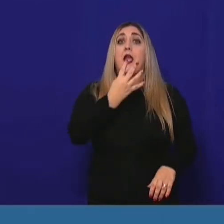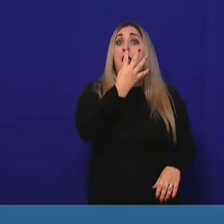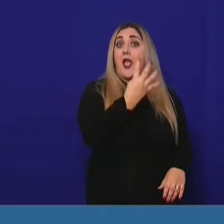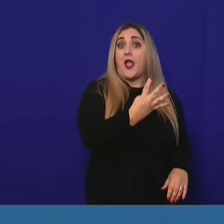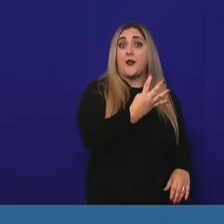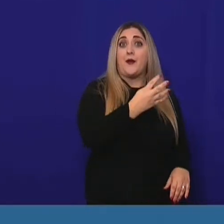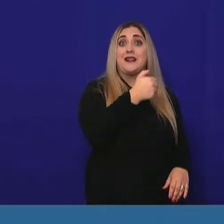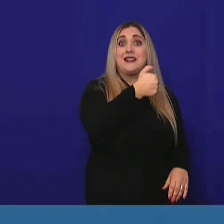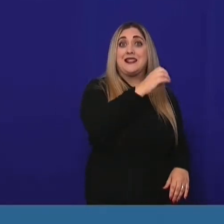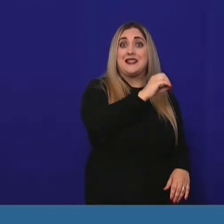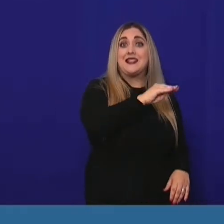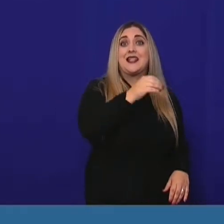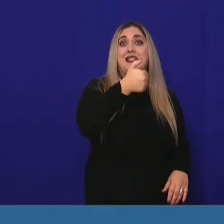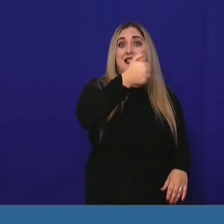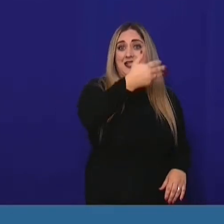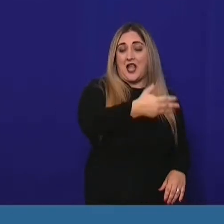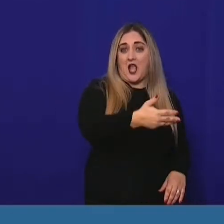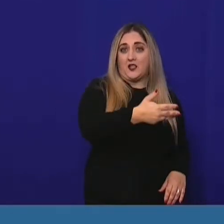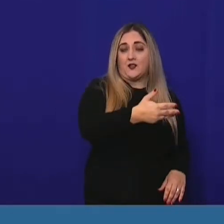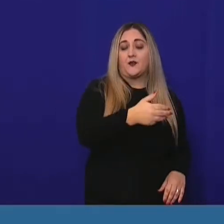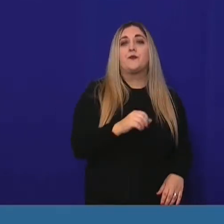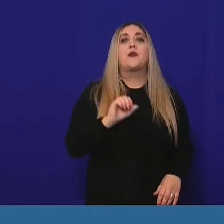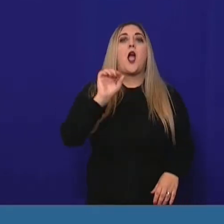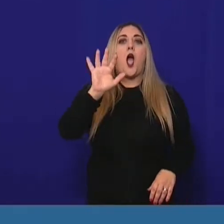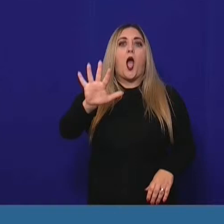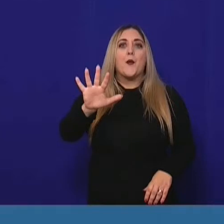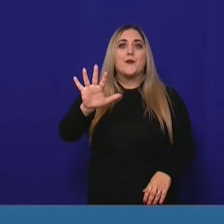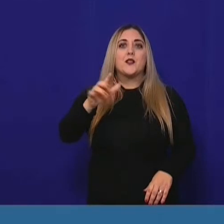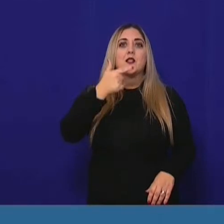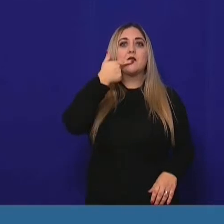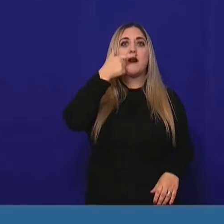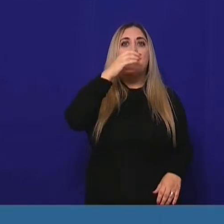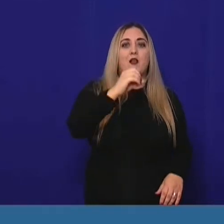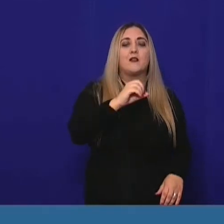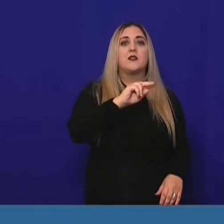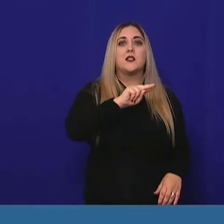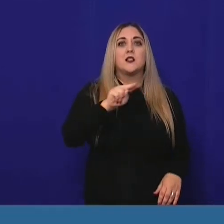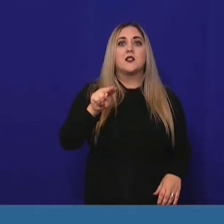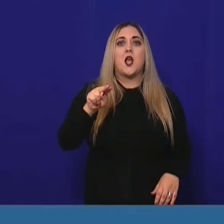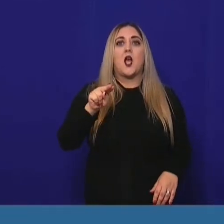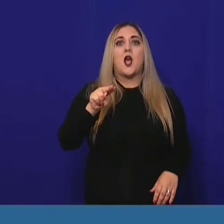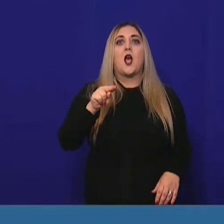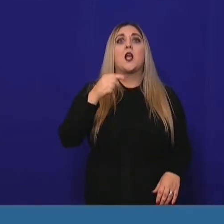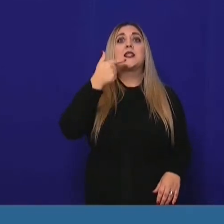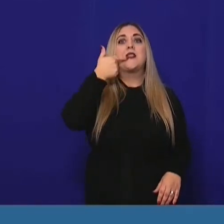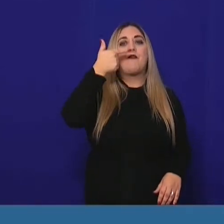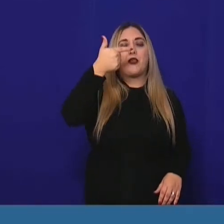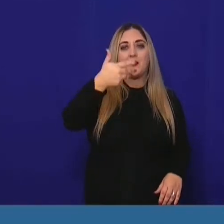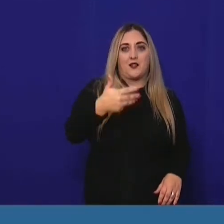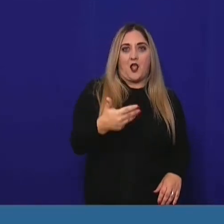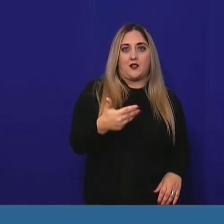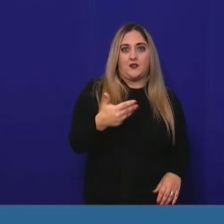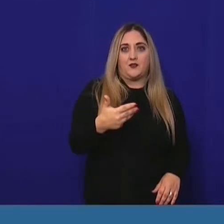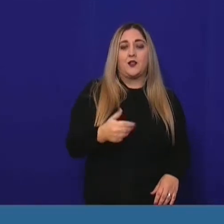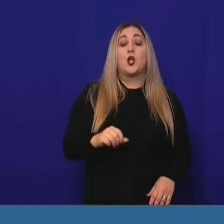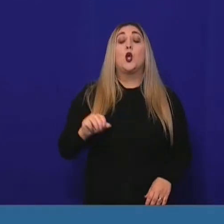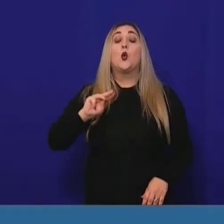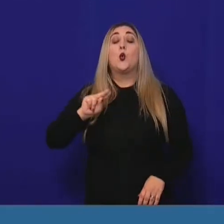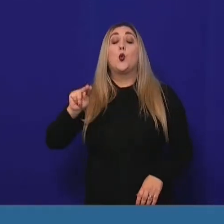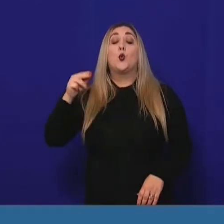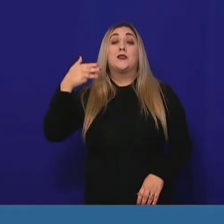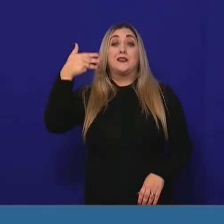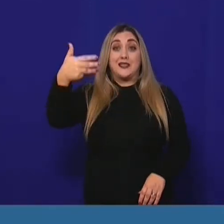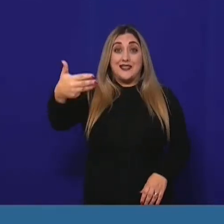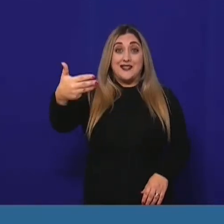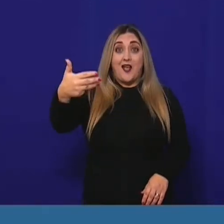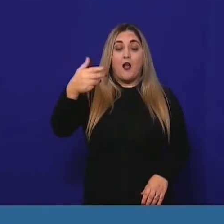69 sena, kellna 5 persuni bejn 70 u 79 sena u 9 każijiet